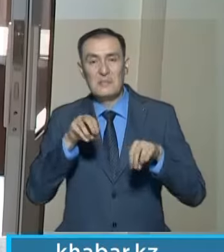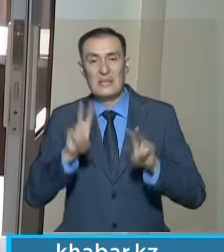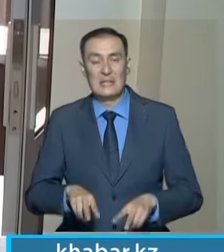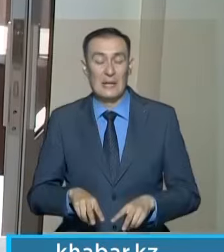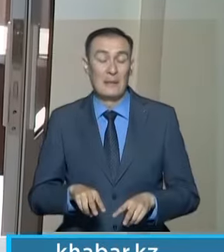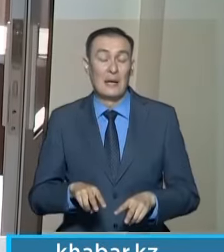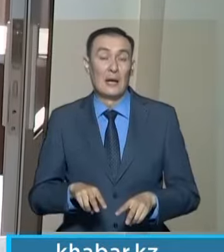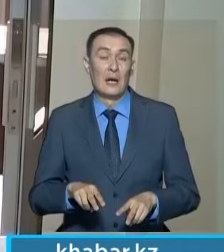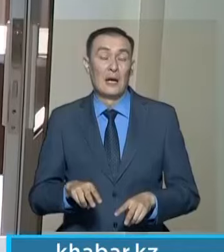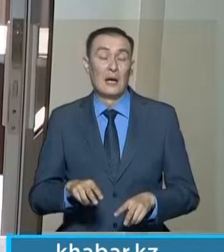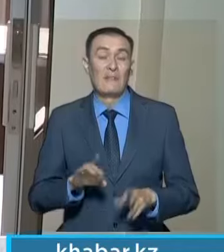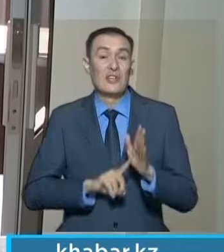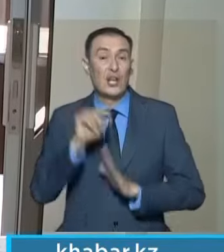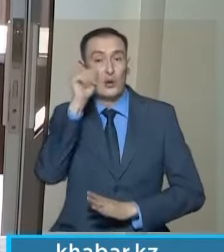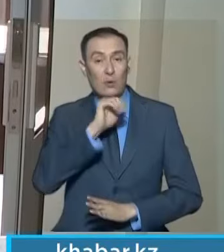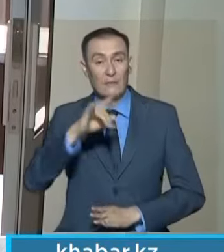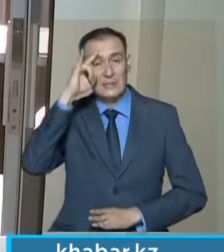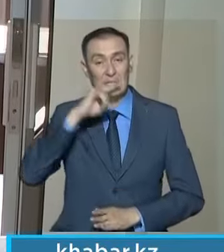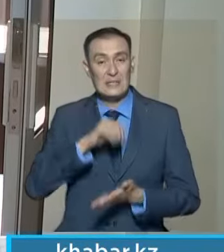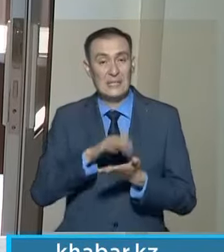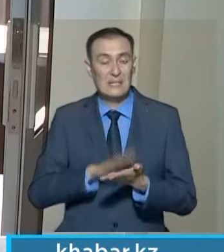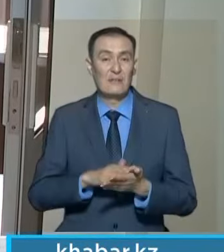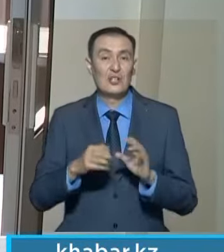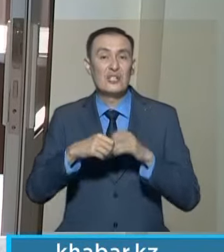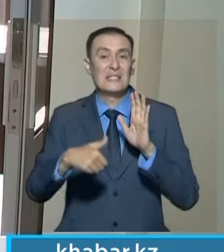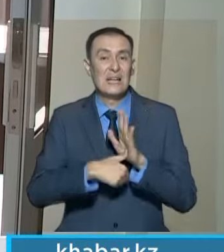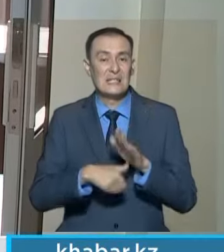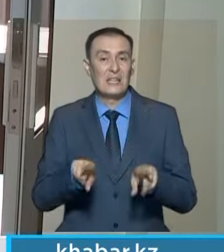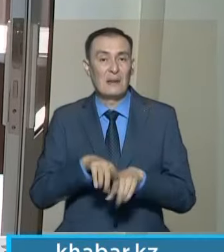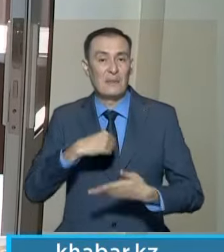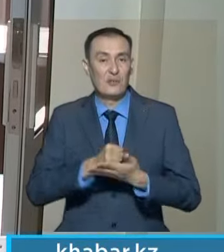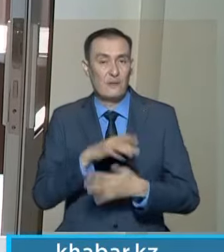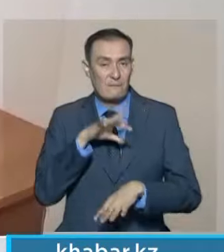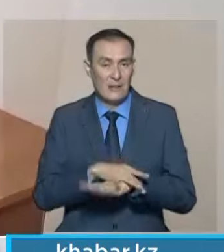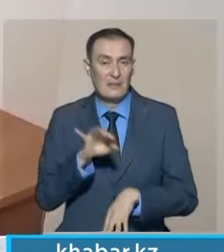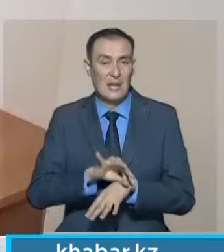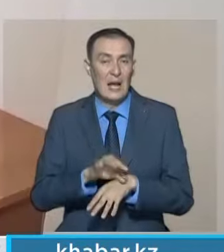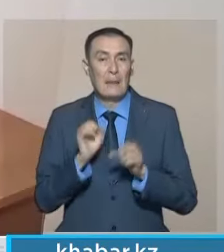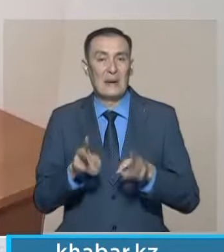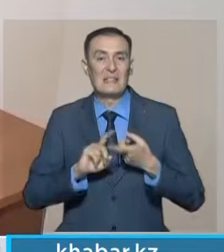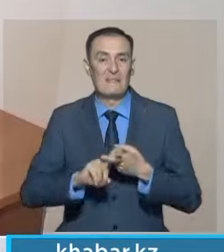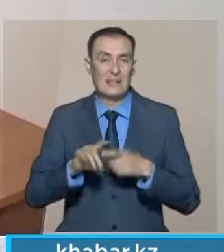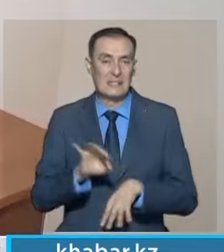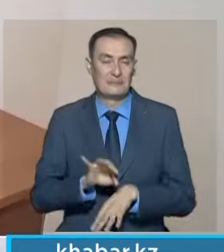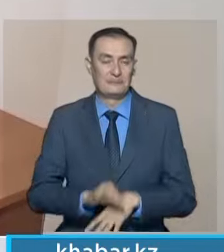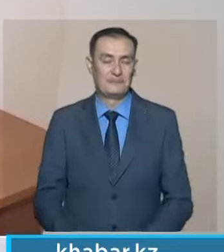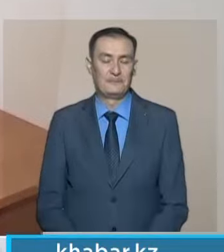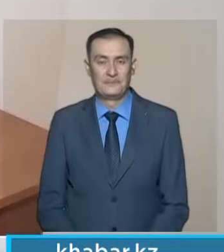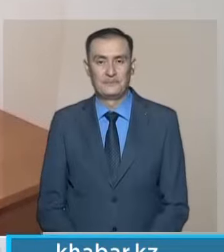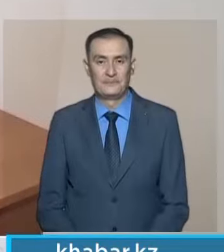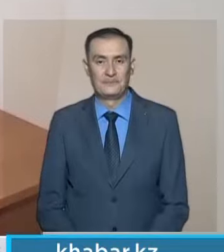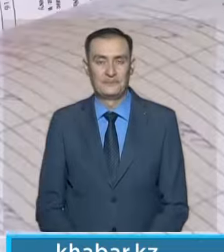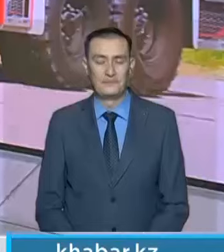специалисты. Добавлю, с начала года в Казахстане зарегистрировали 16 подтвержденных случаев данной опасной инфекции.